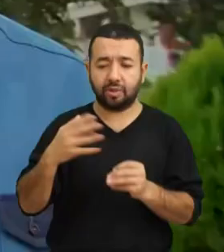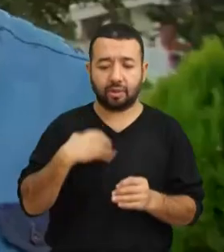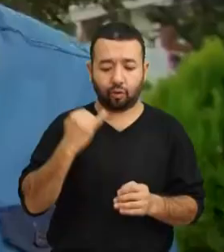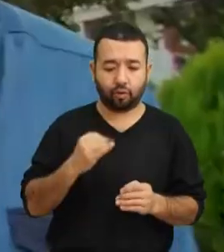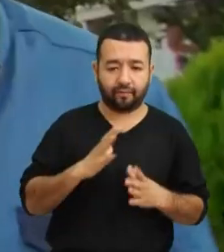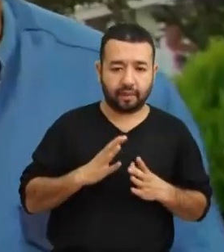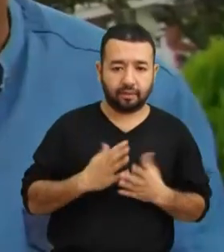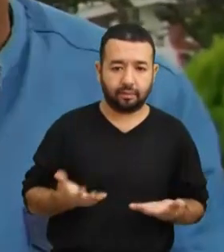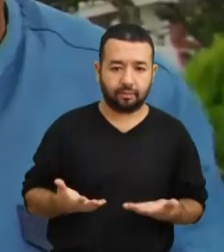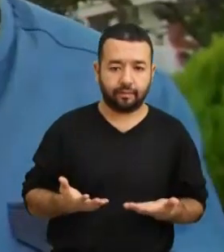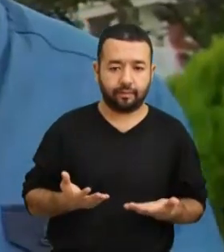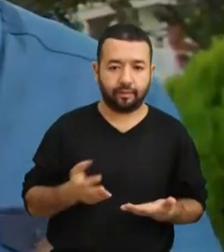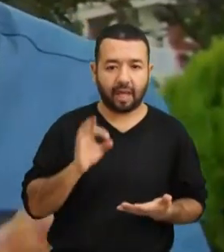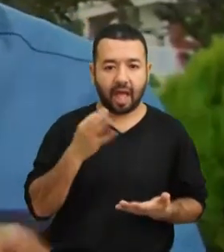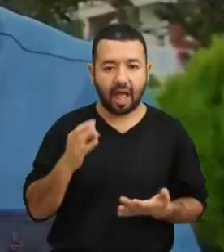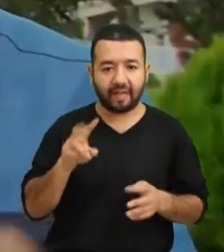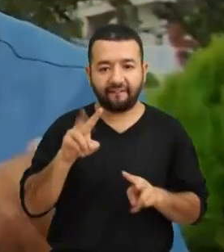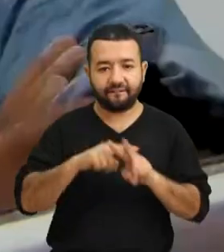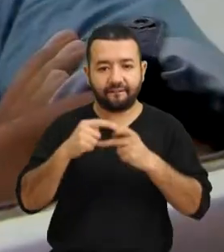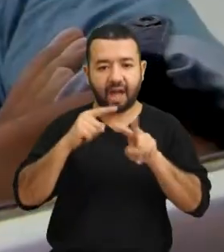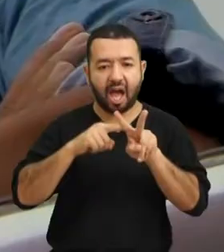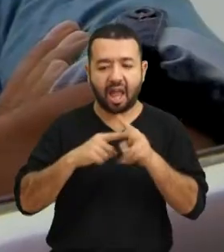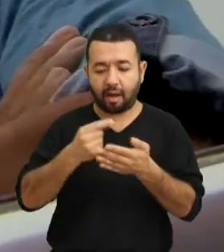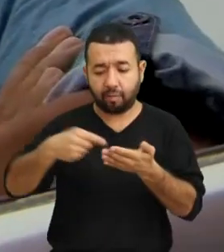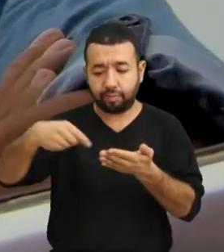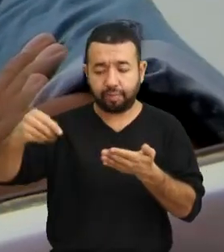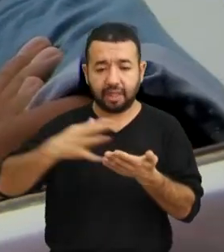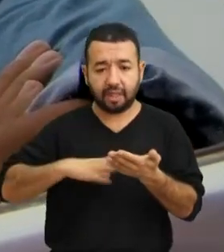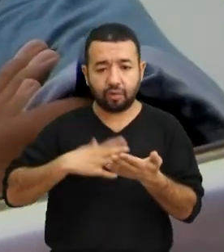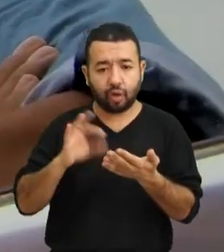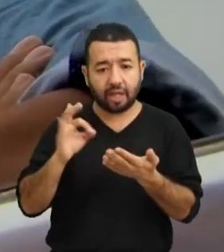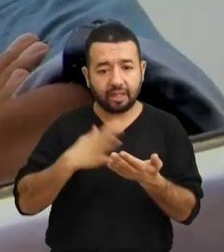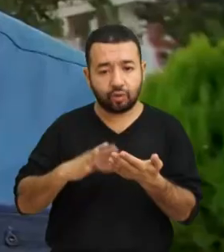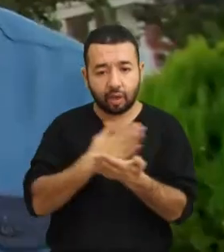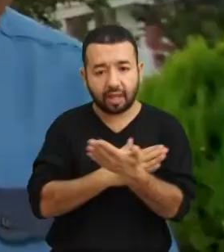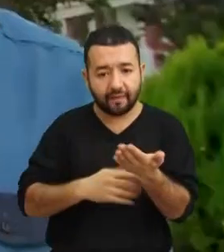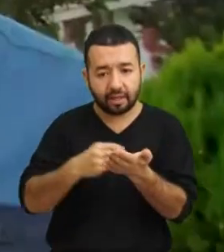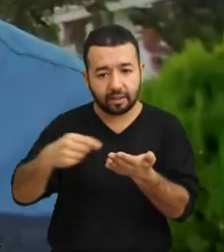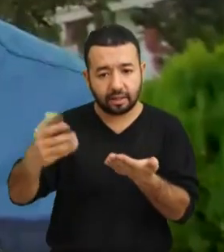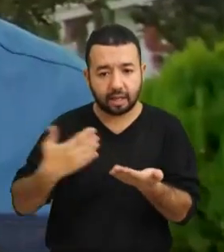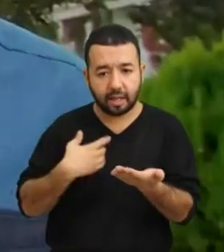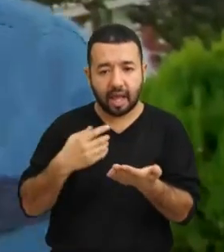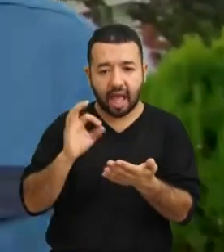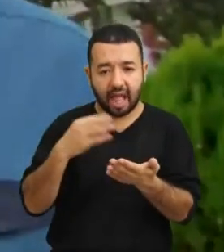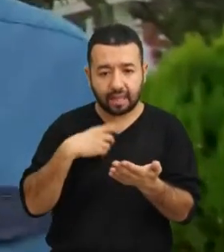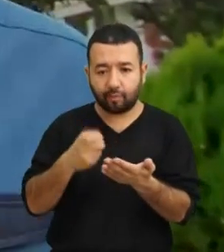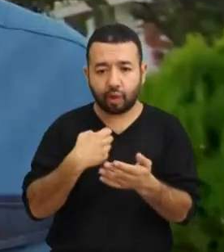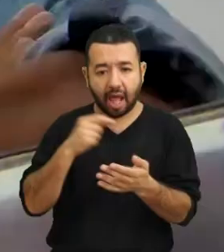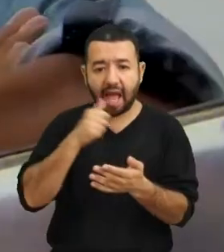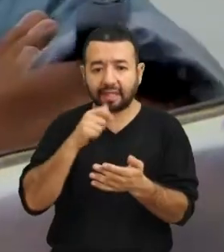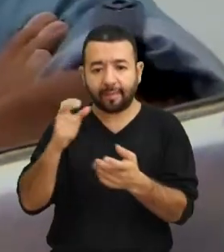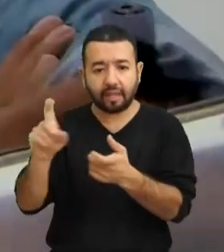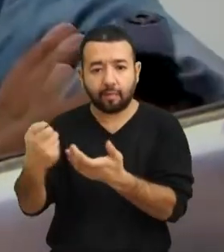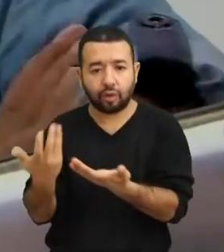olursun. Ya altın varakla Hattat'a yazı yazdırmak istiyor ya davetiyelerin üzerinde. Hadi altın varağı bulduk. Hattat'ı nereden